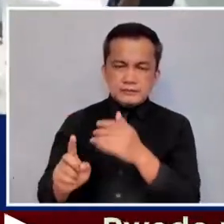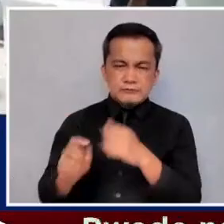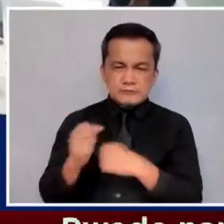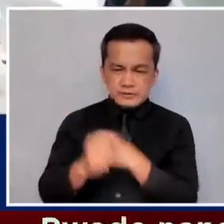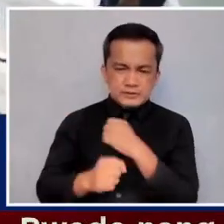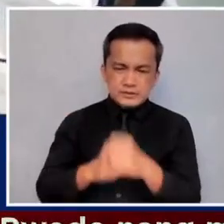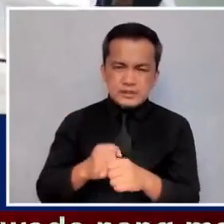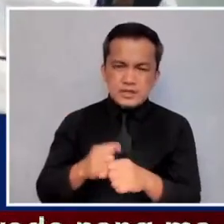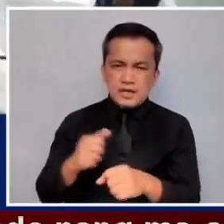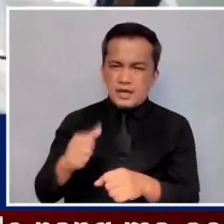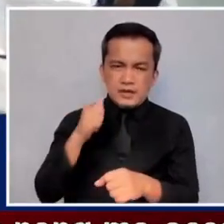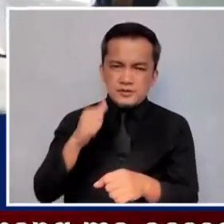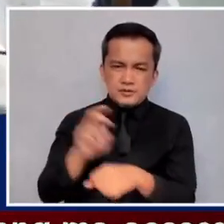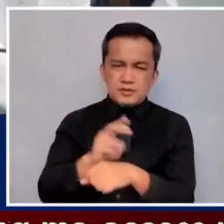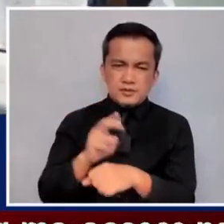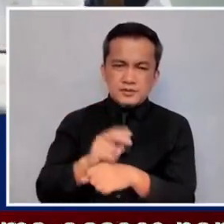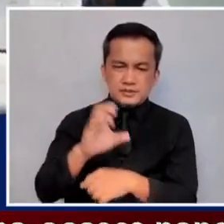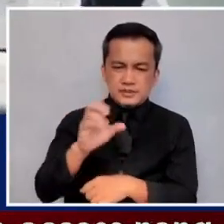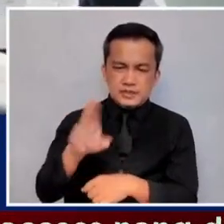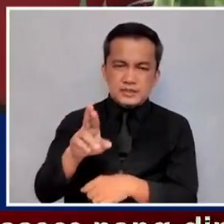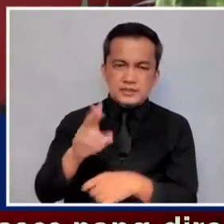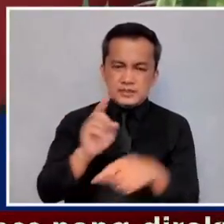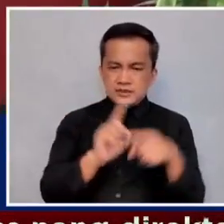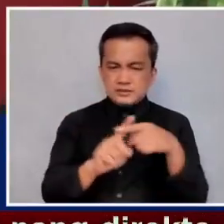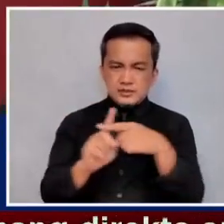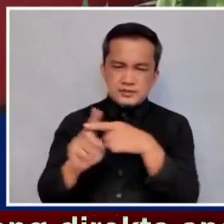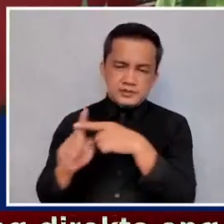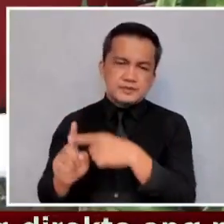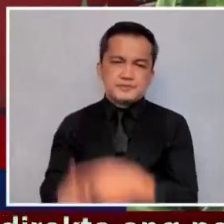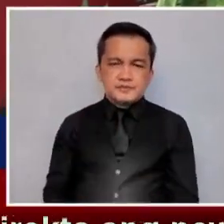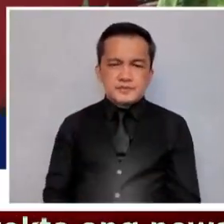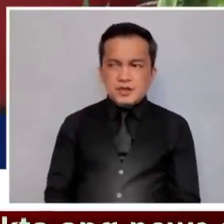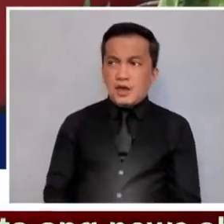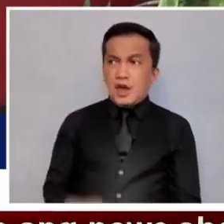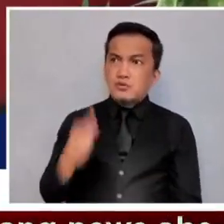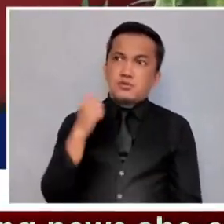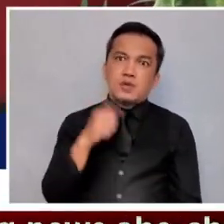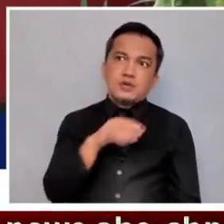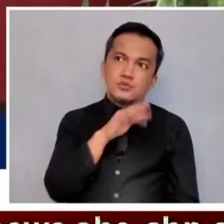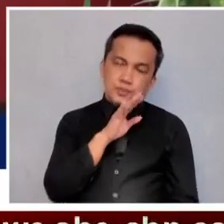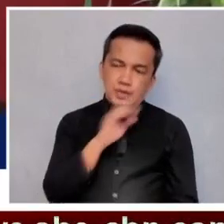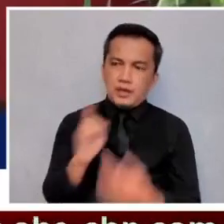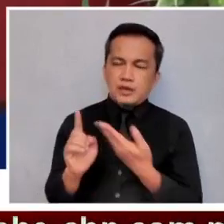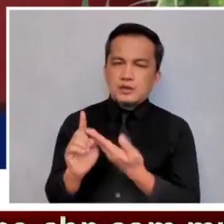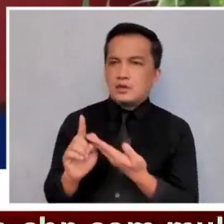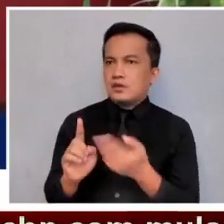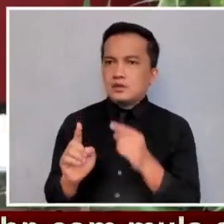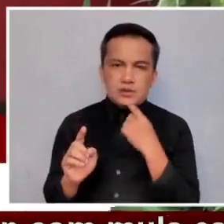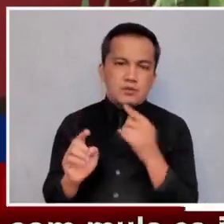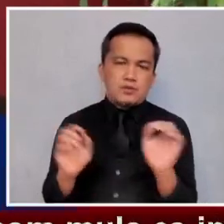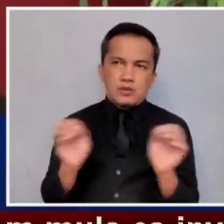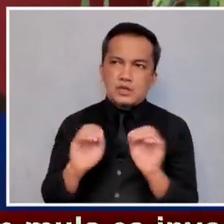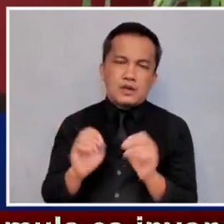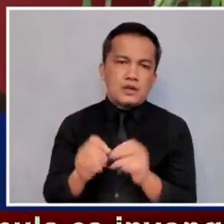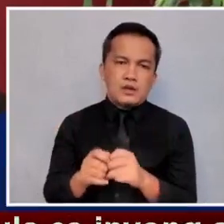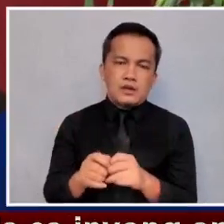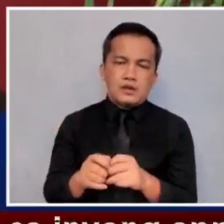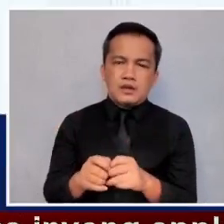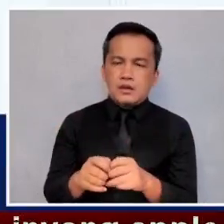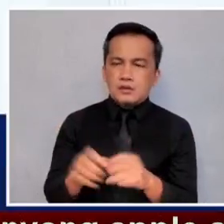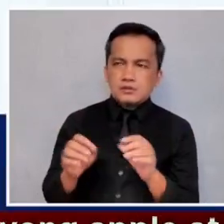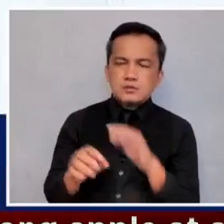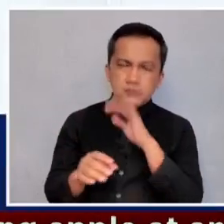ng banyo sa sementeryo. Ayok. Narurumihan ako eh. Walang kain, walang ano. Ganon.